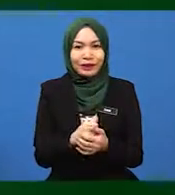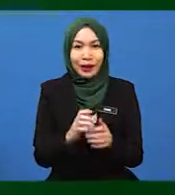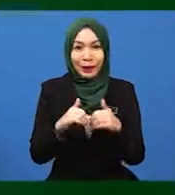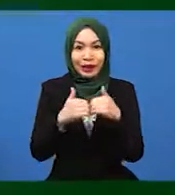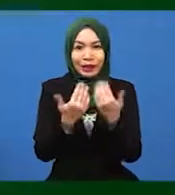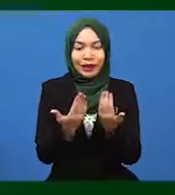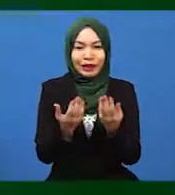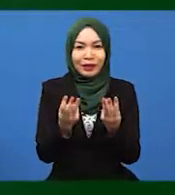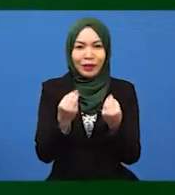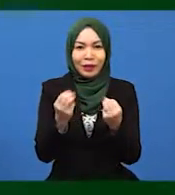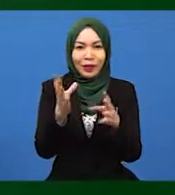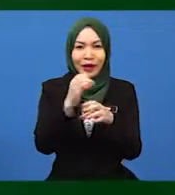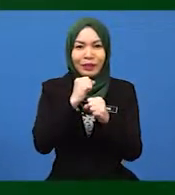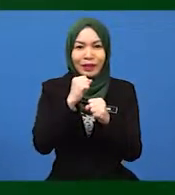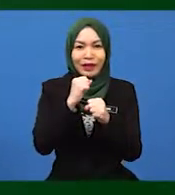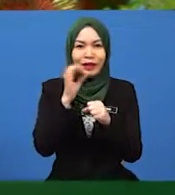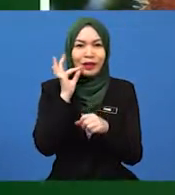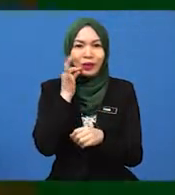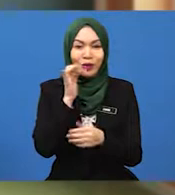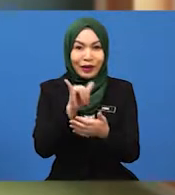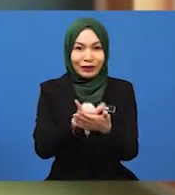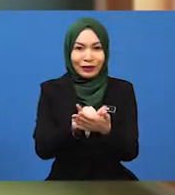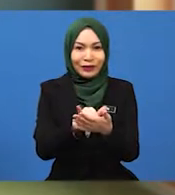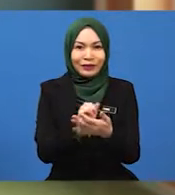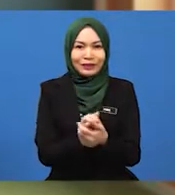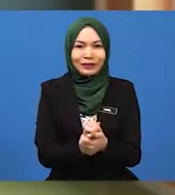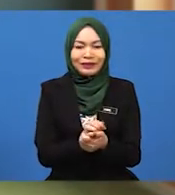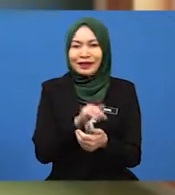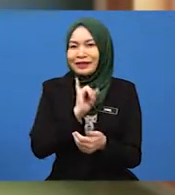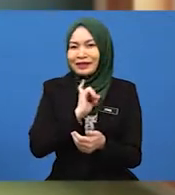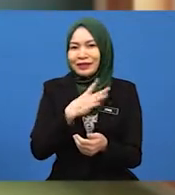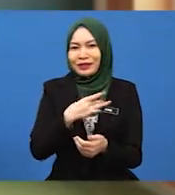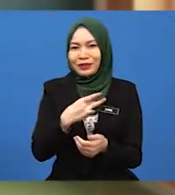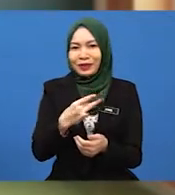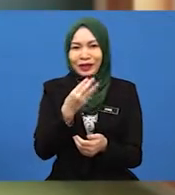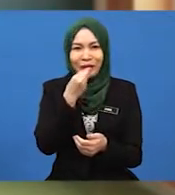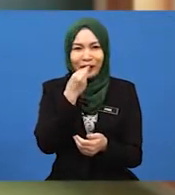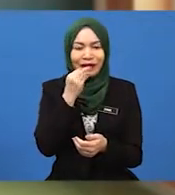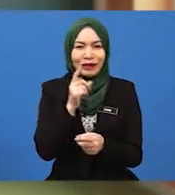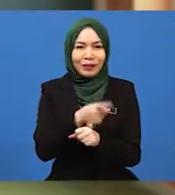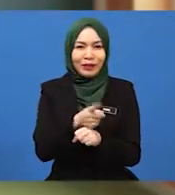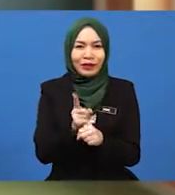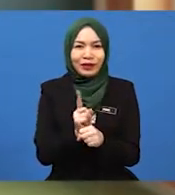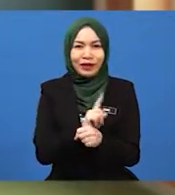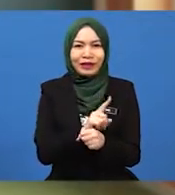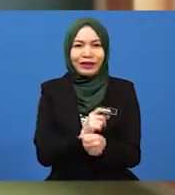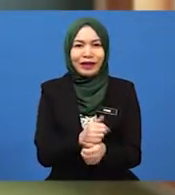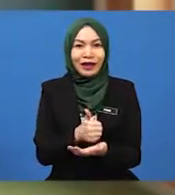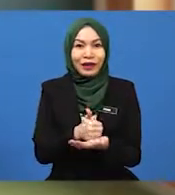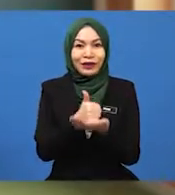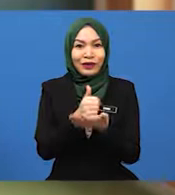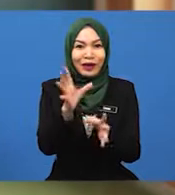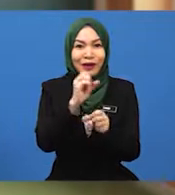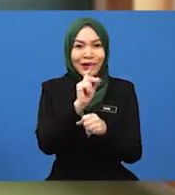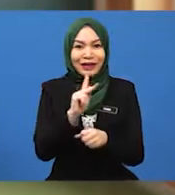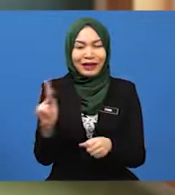Bagaimanakah hendak mengambil buah tersebut? Saya suka makan buah rambutan. Tolong ambilkan saya buah